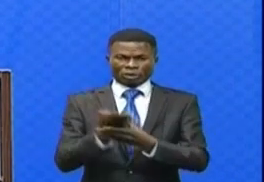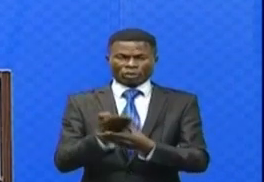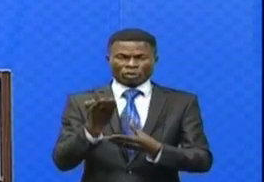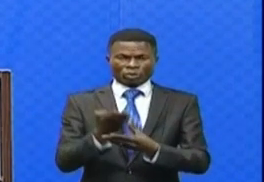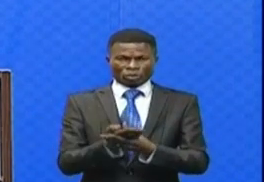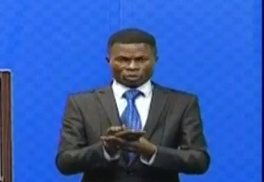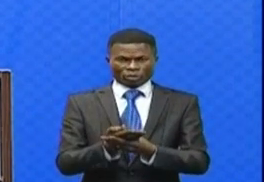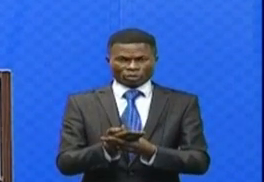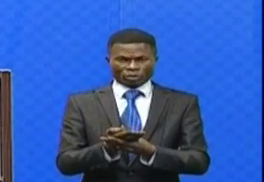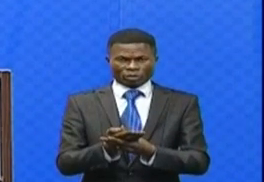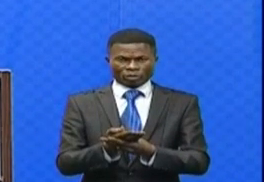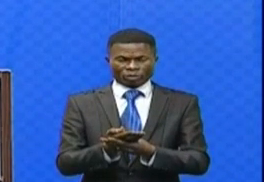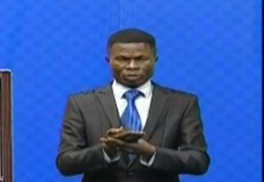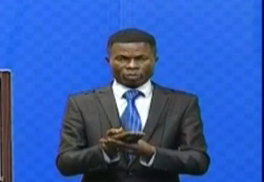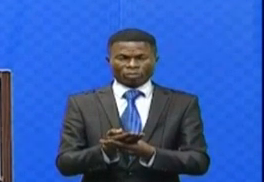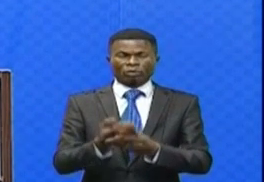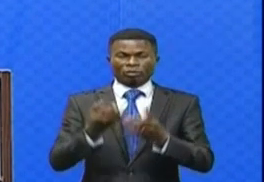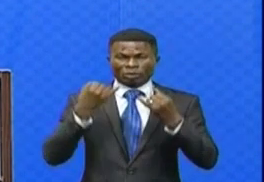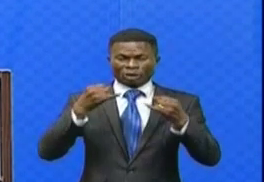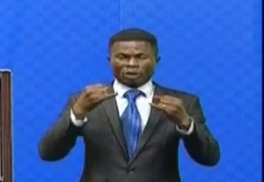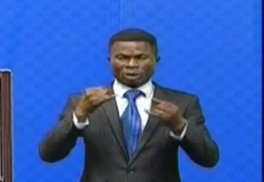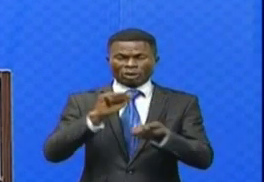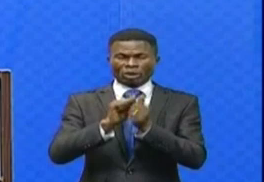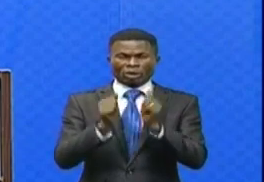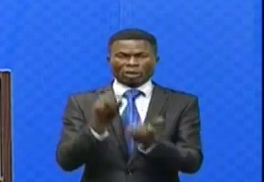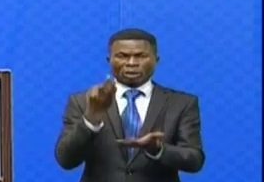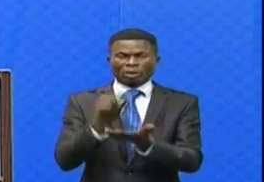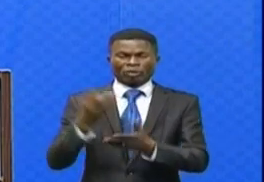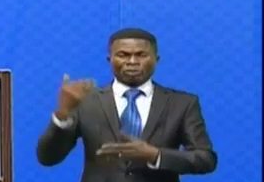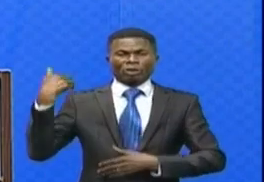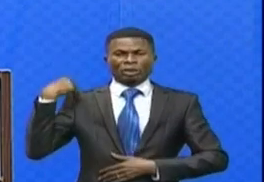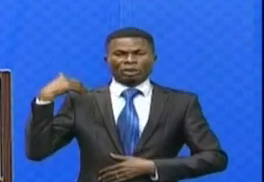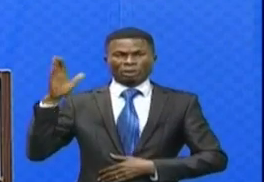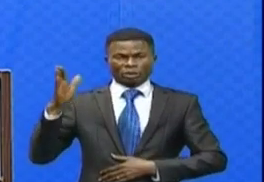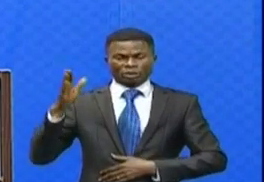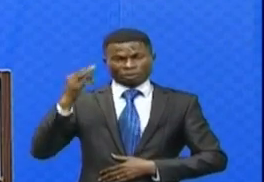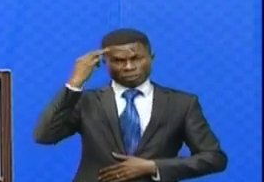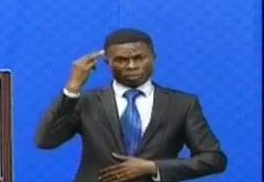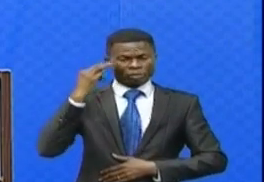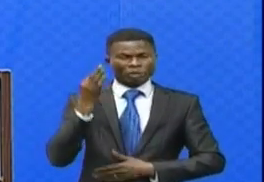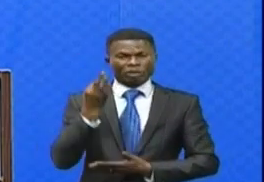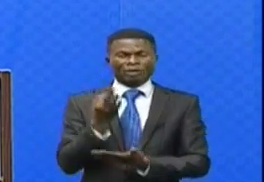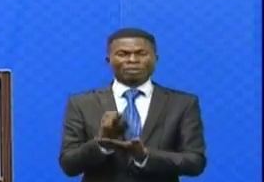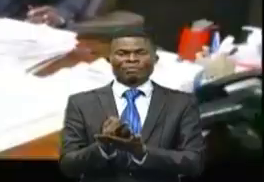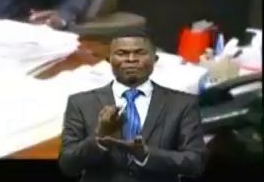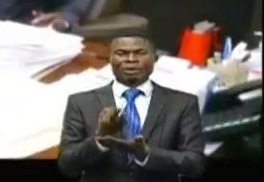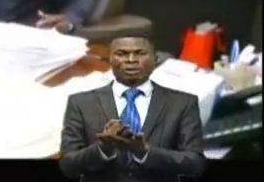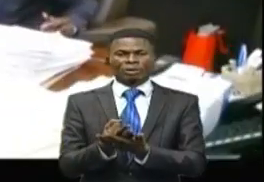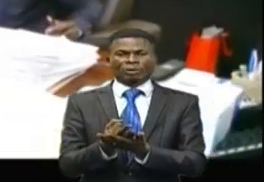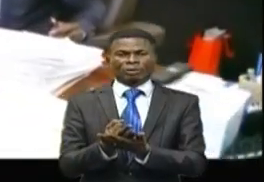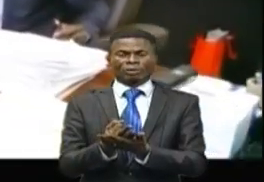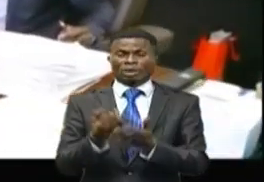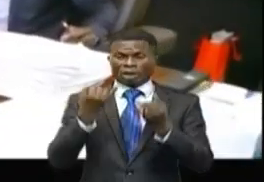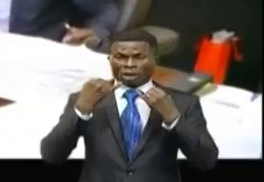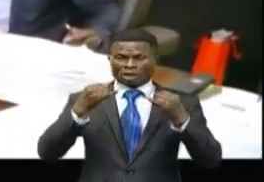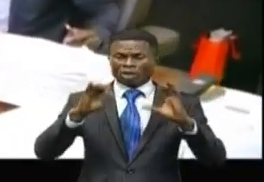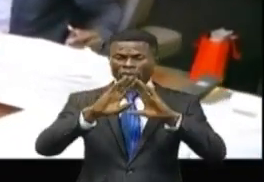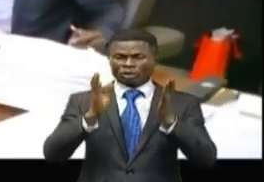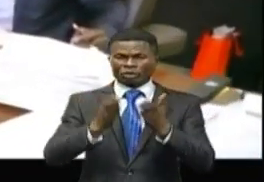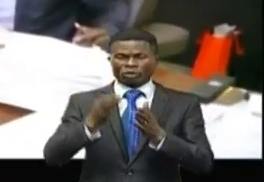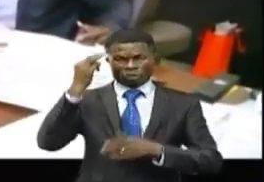point sur la situation des finances publiques le ministre des finances a informé le conseil